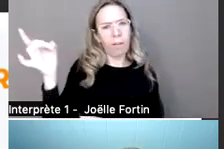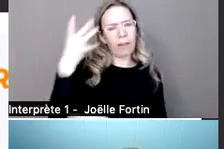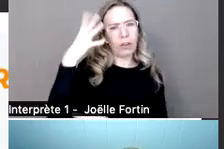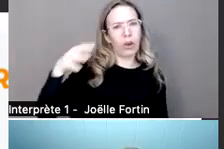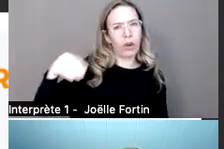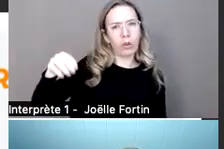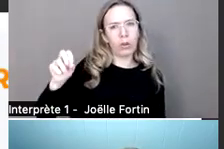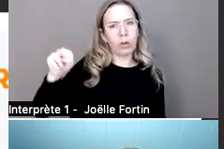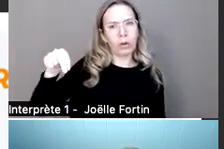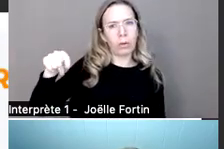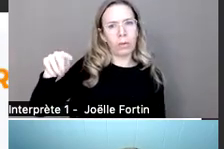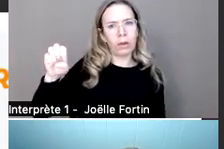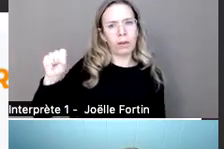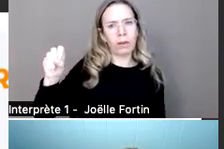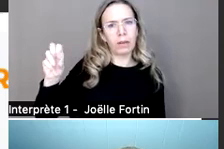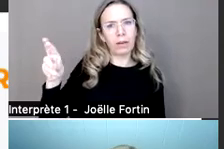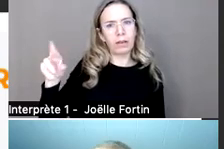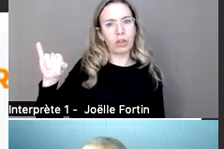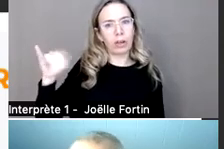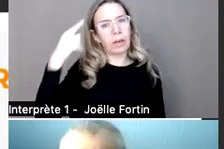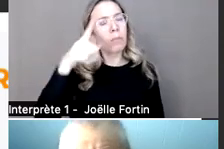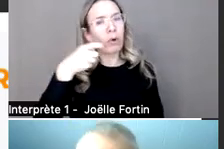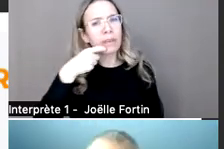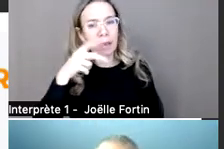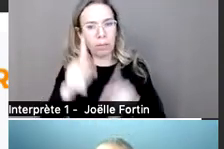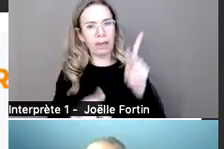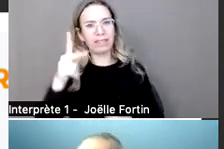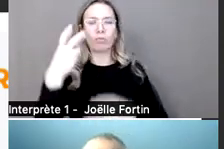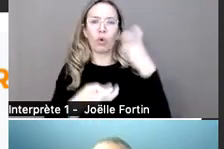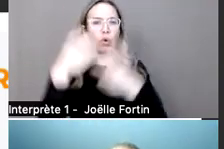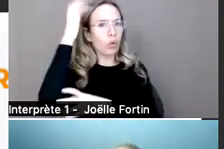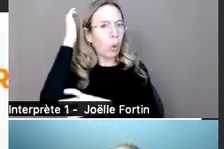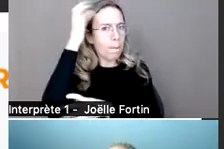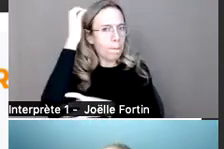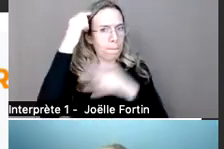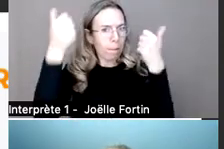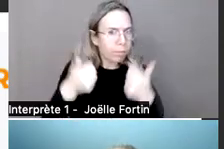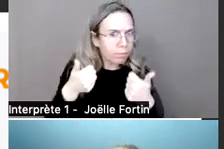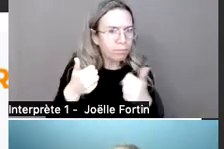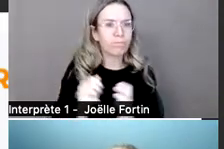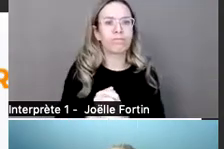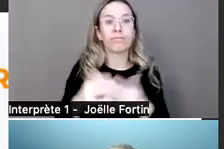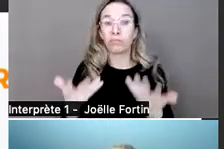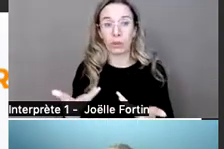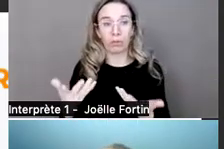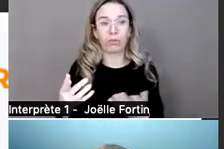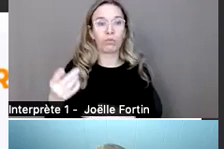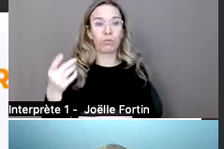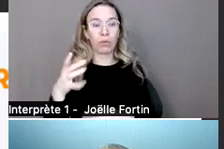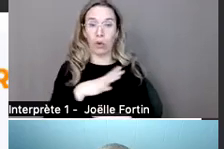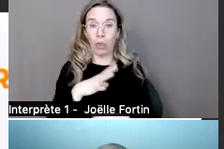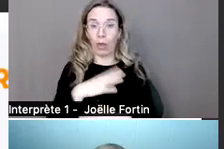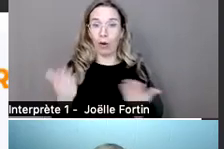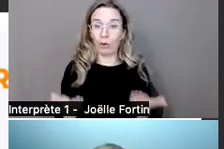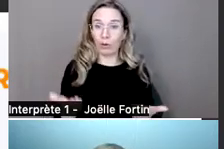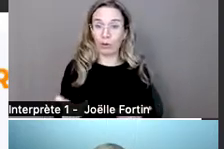Montessori adaptée pour les personnes avec des troubles cognitifs. Où on va voir qu'on a avec nous